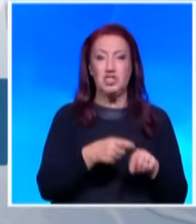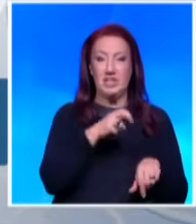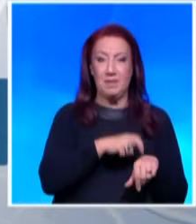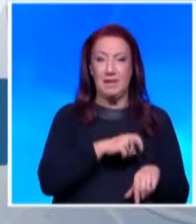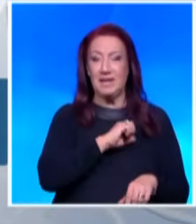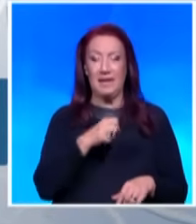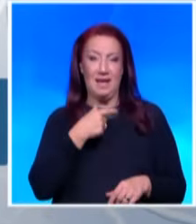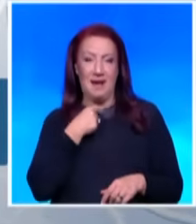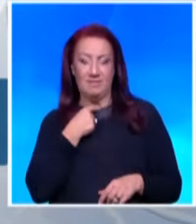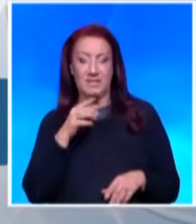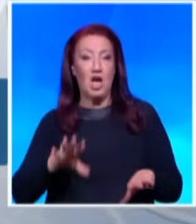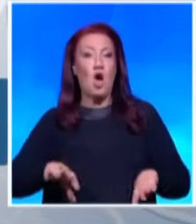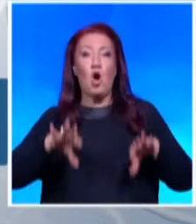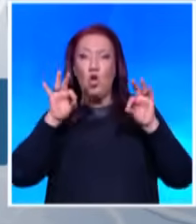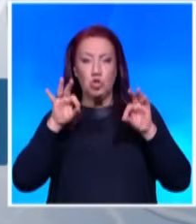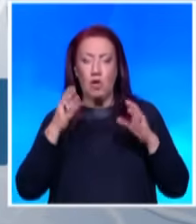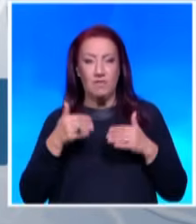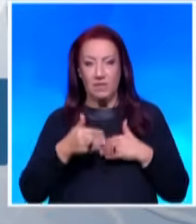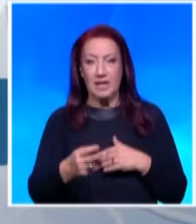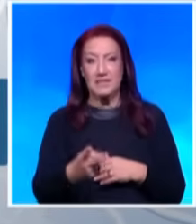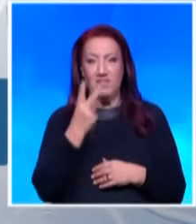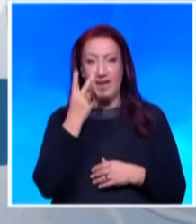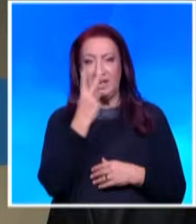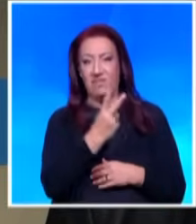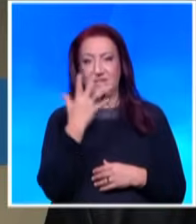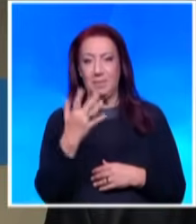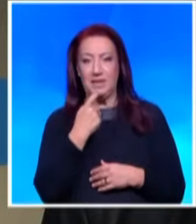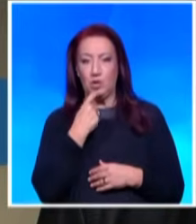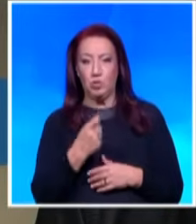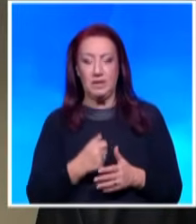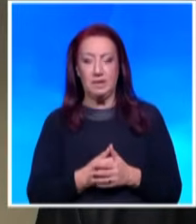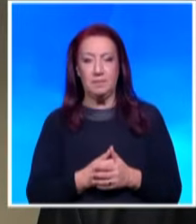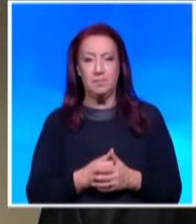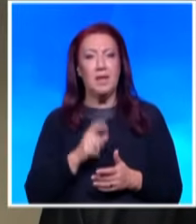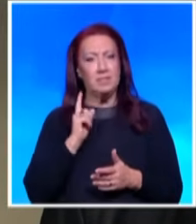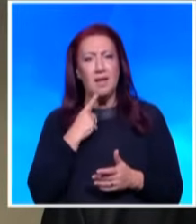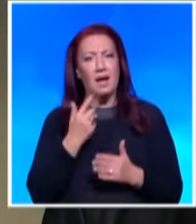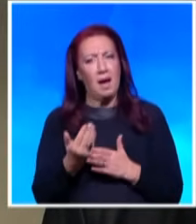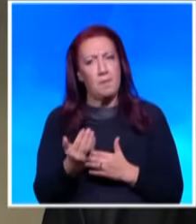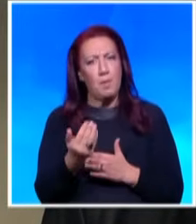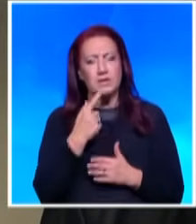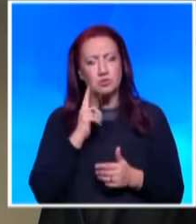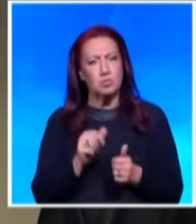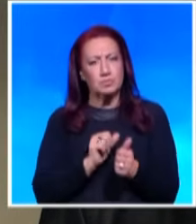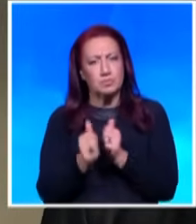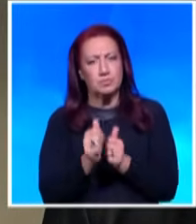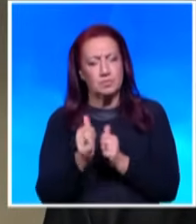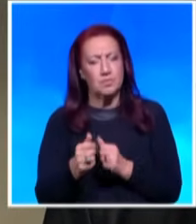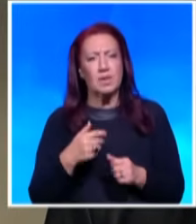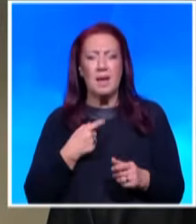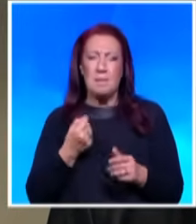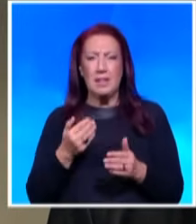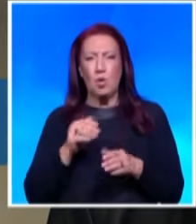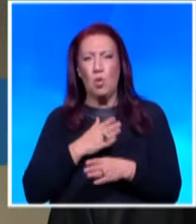готови през 2025 година. Някъде има малко изпреварване на графика, някъде малко изстане, разликата е 2-3%, което